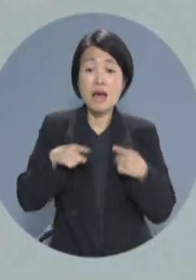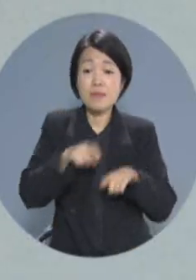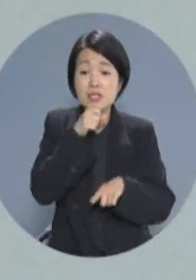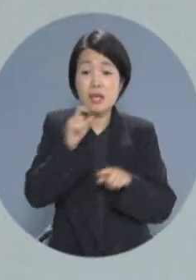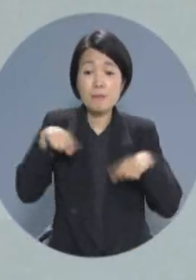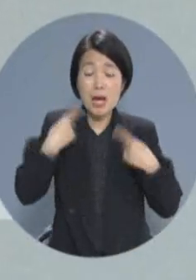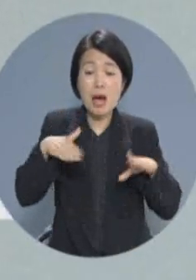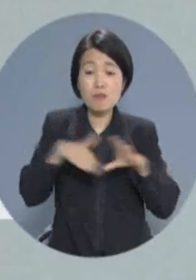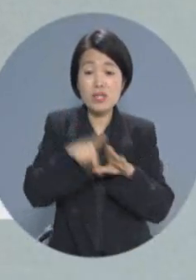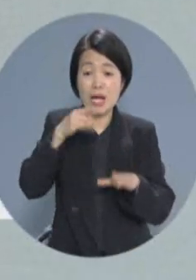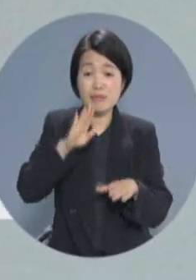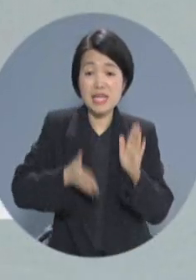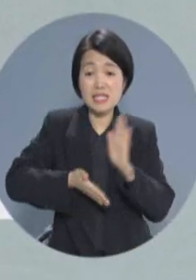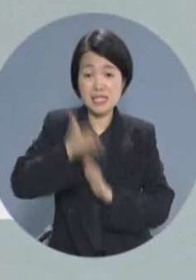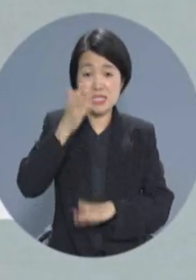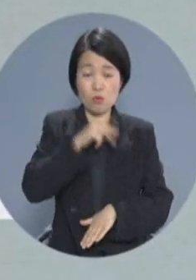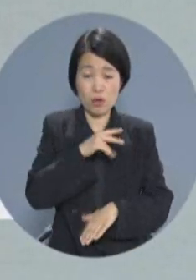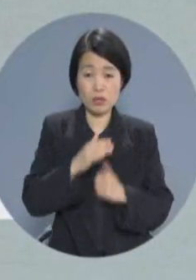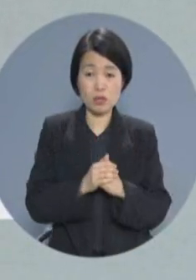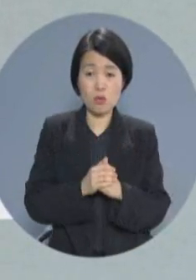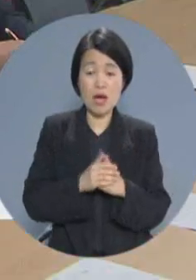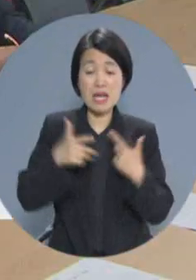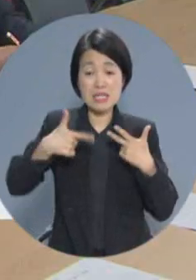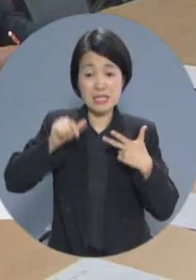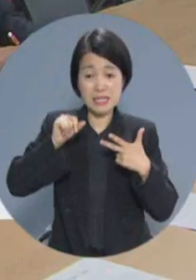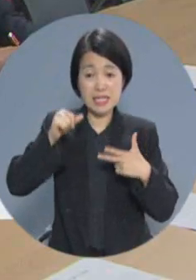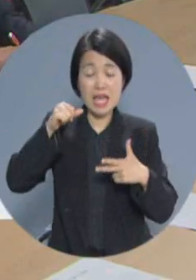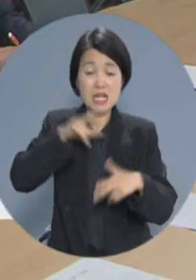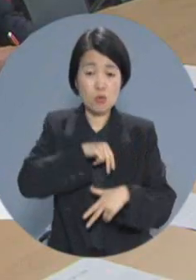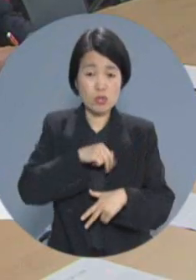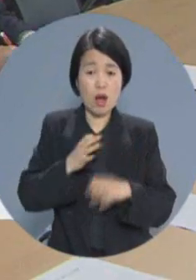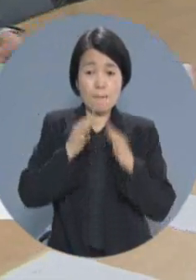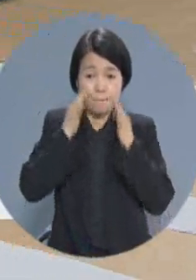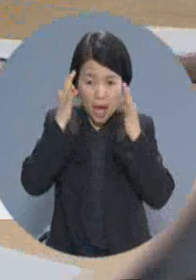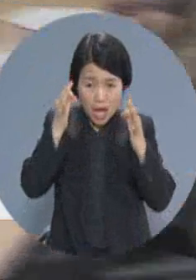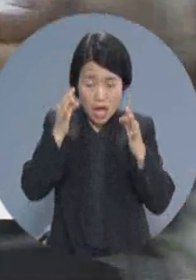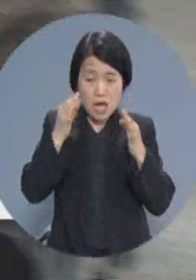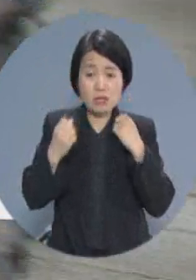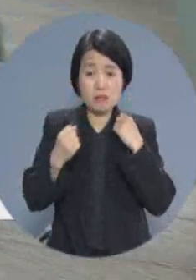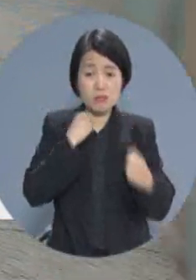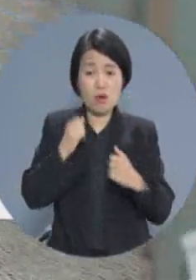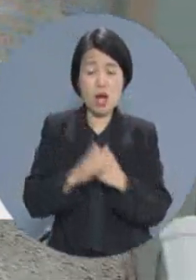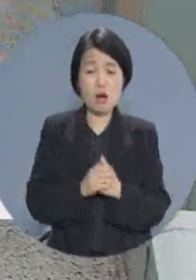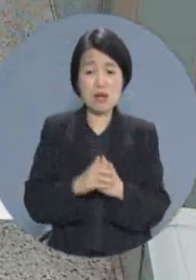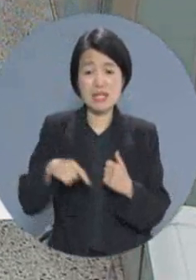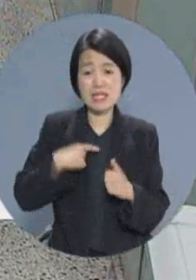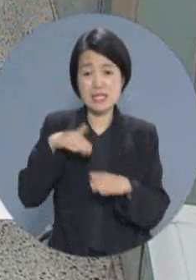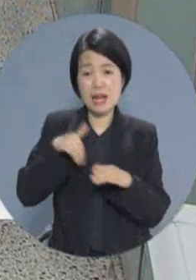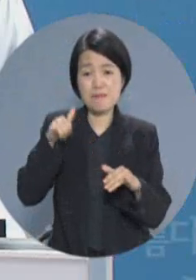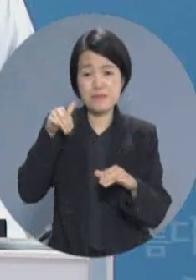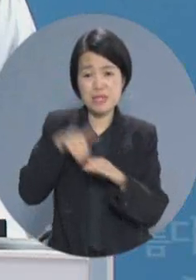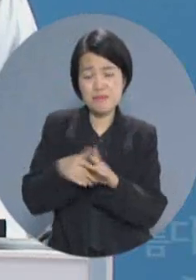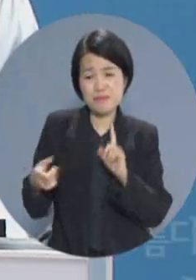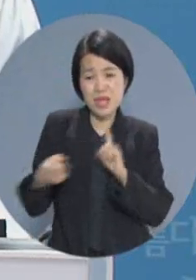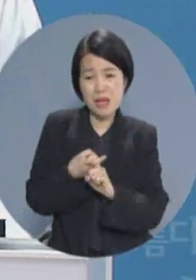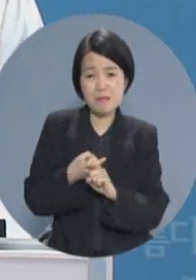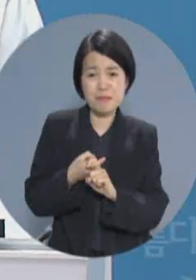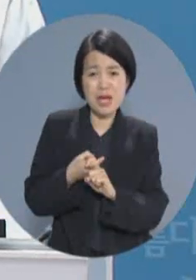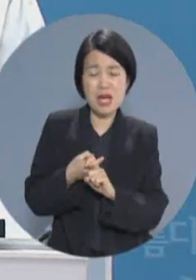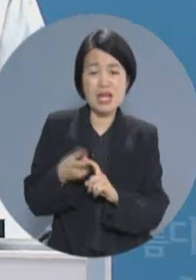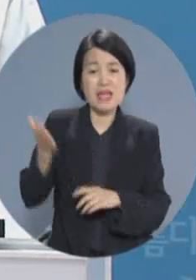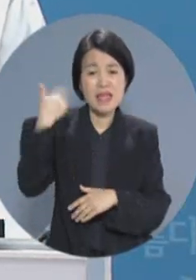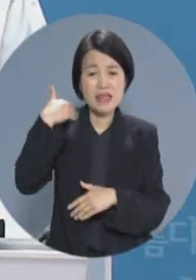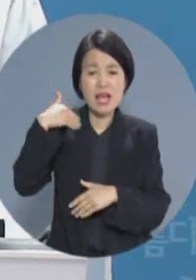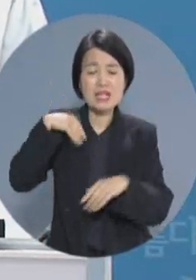나선 문갑태 시의원도 민선 7대 의원으로 혼신의 힘을 다했는데도 자기 사람 심기를 위한 낡은 정치의 희생양이